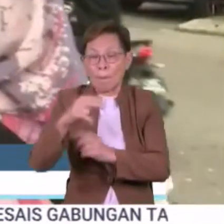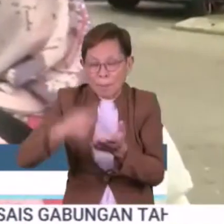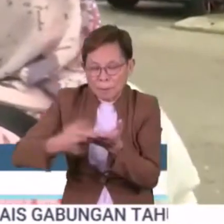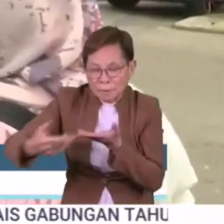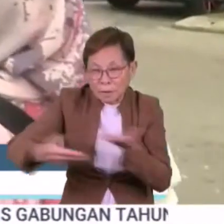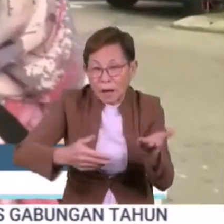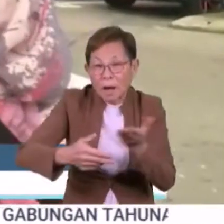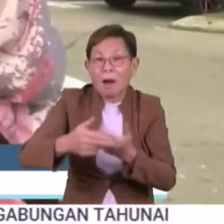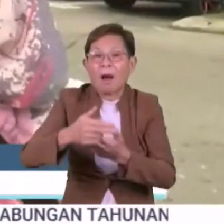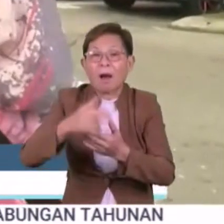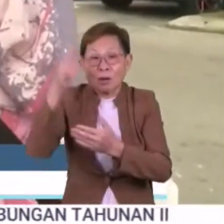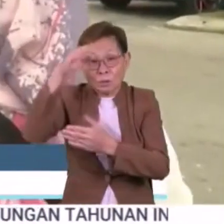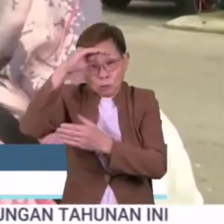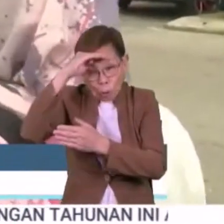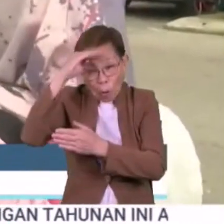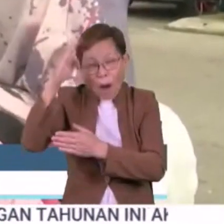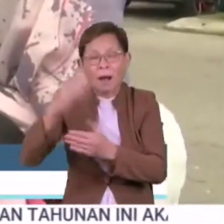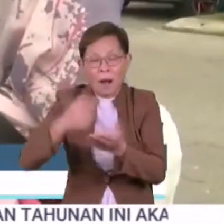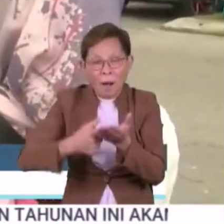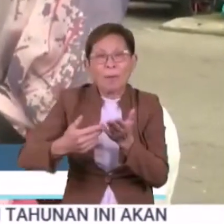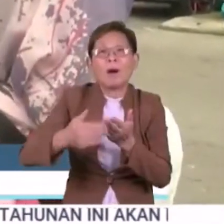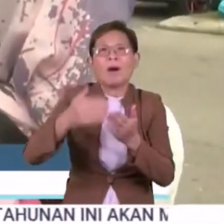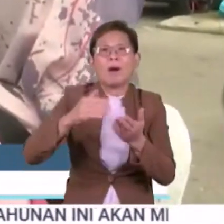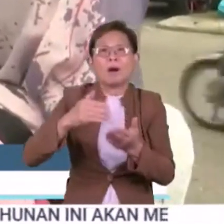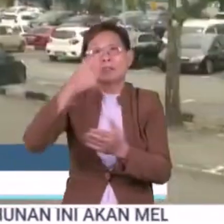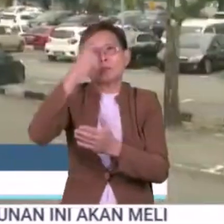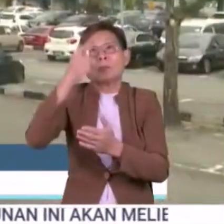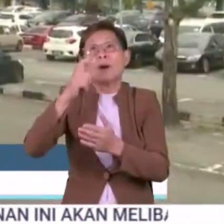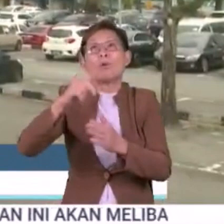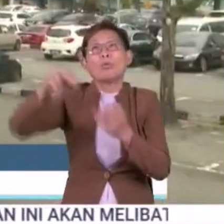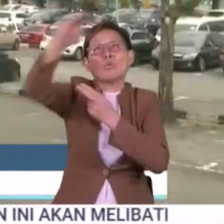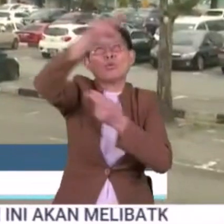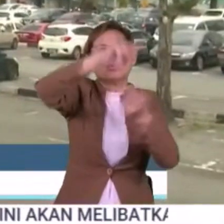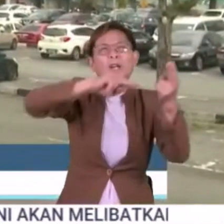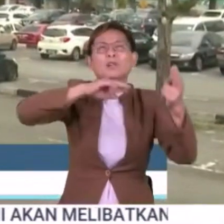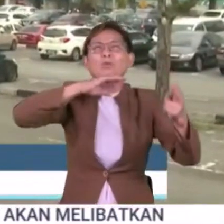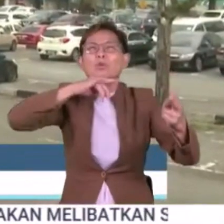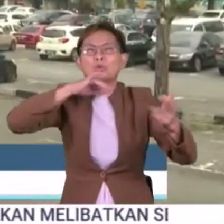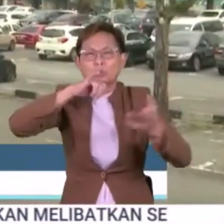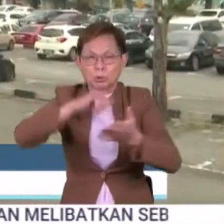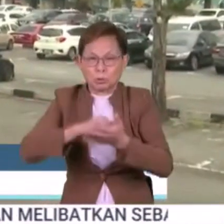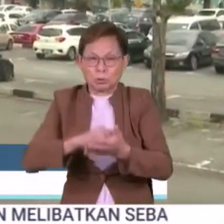Johor akan diadakan susulan keadaan kualiti udara itu.